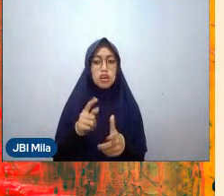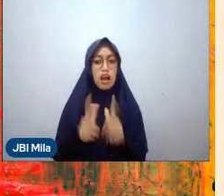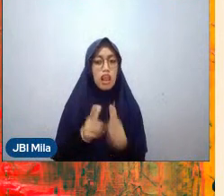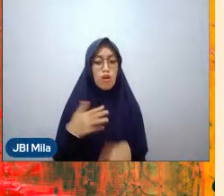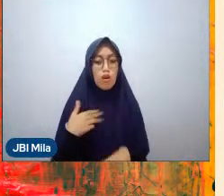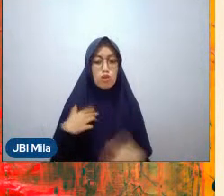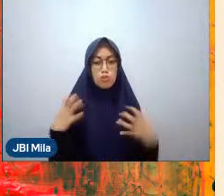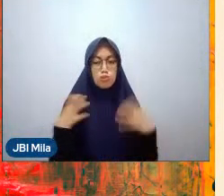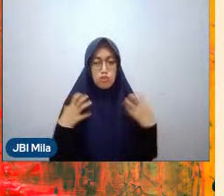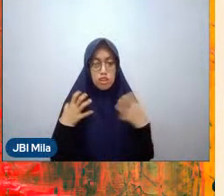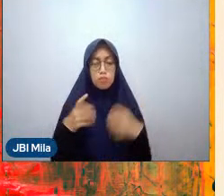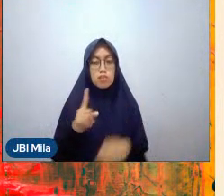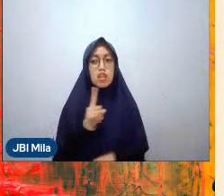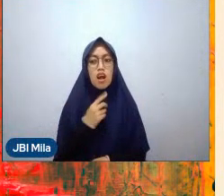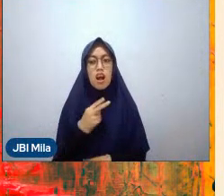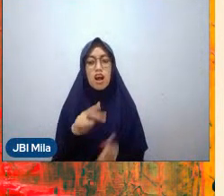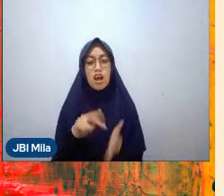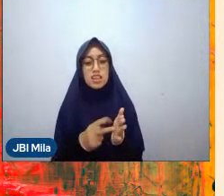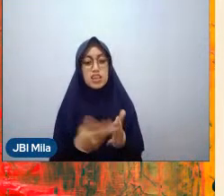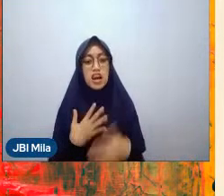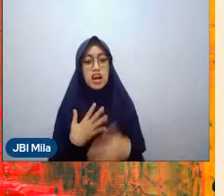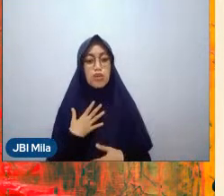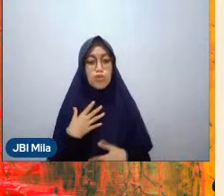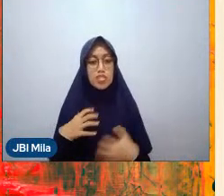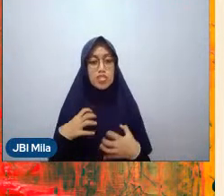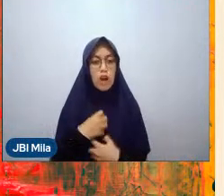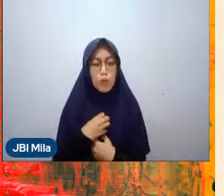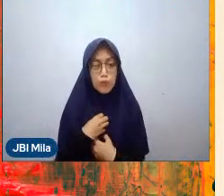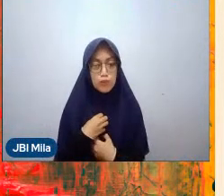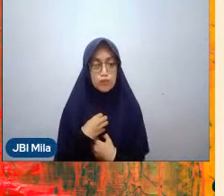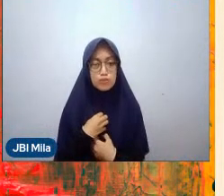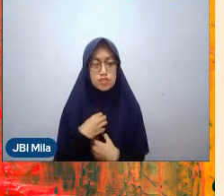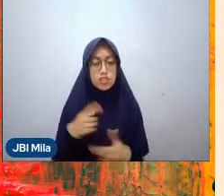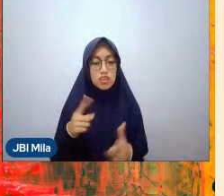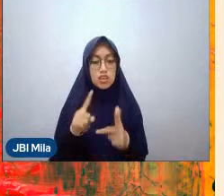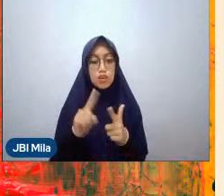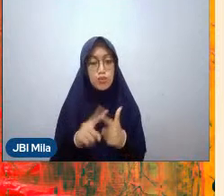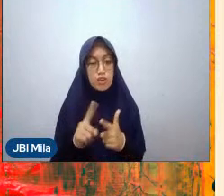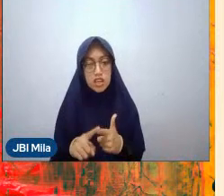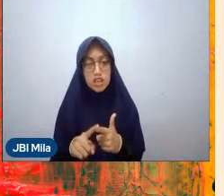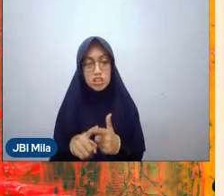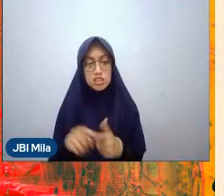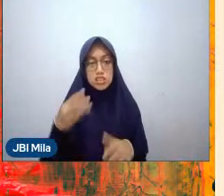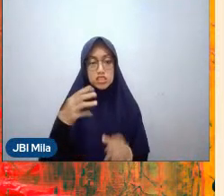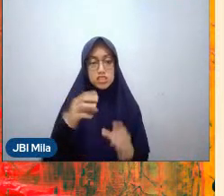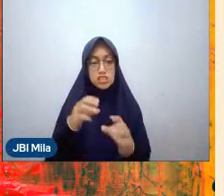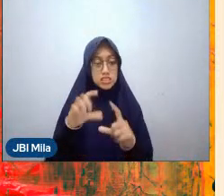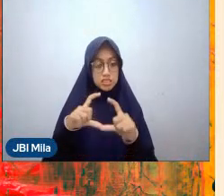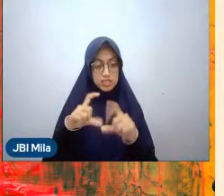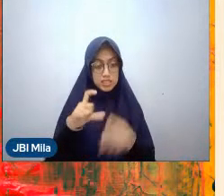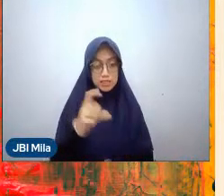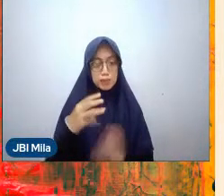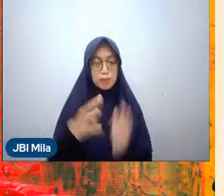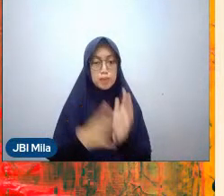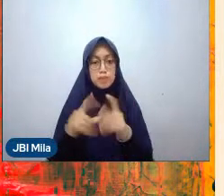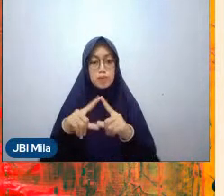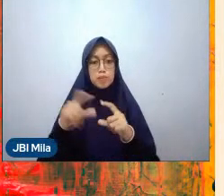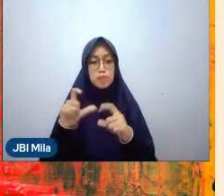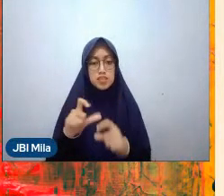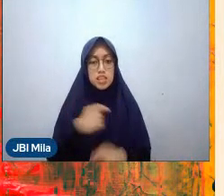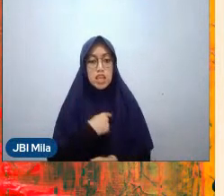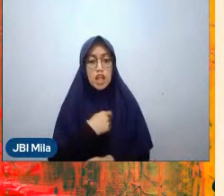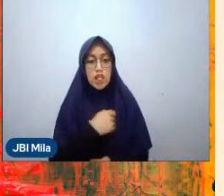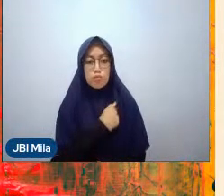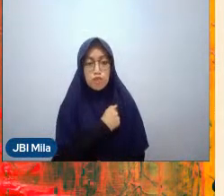Kemudian cemas, jantungnya berdebar. Jadi ketika nanti anak sudah bisa mengenali sinyal-sinyal tubuhnya, dia akan bisa memberi